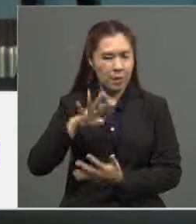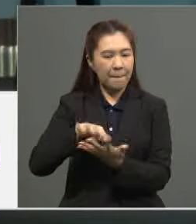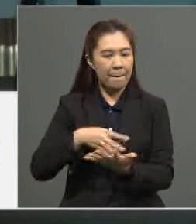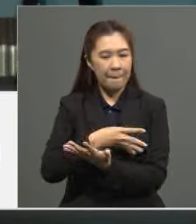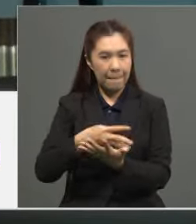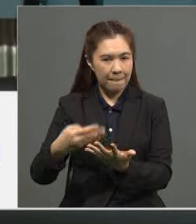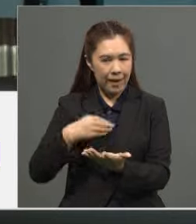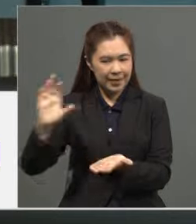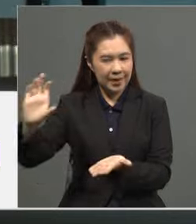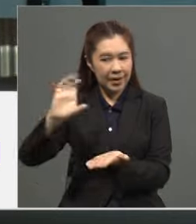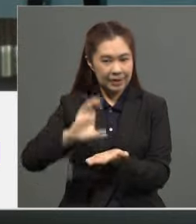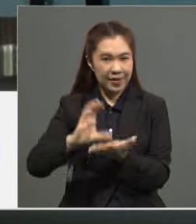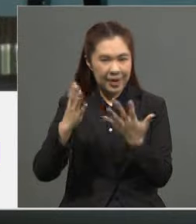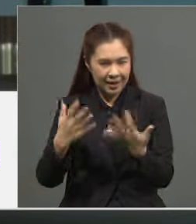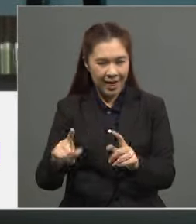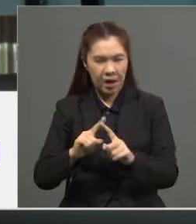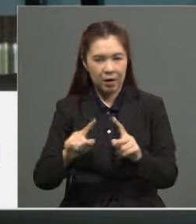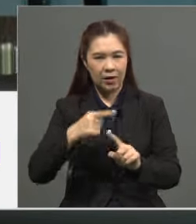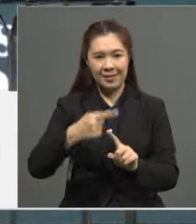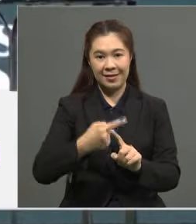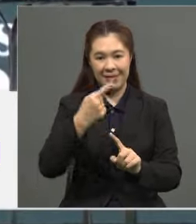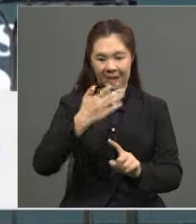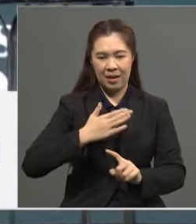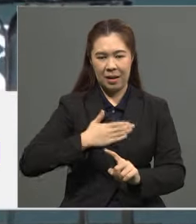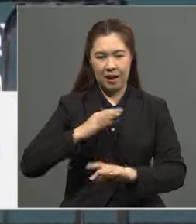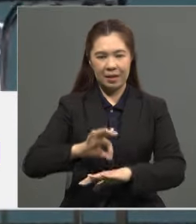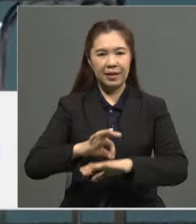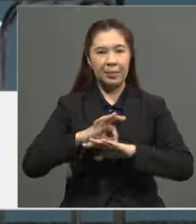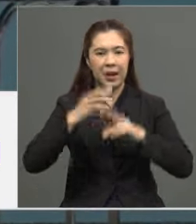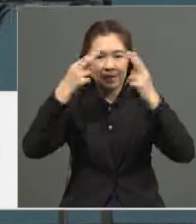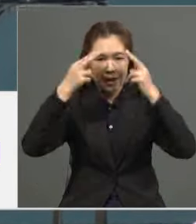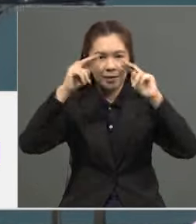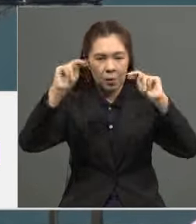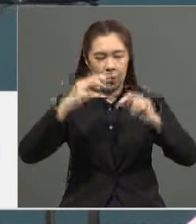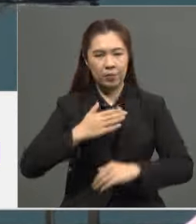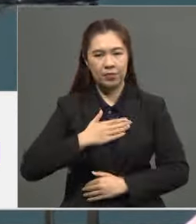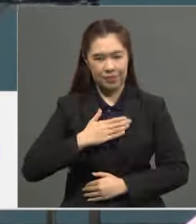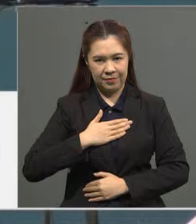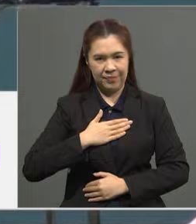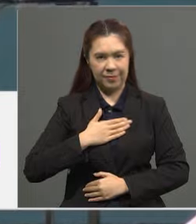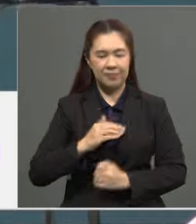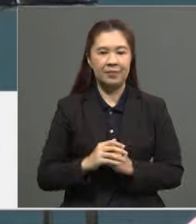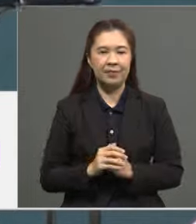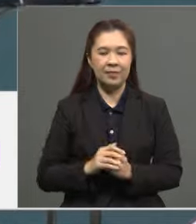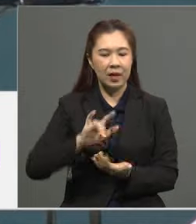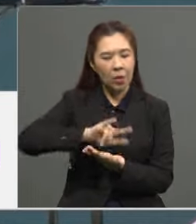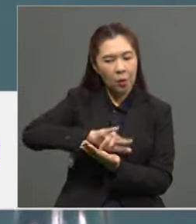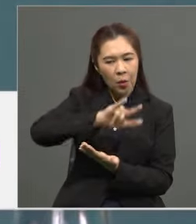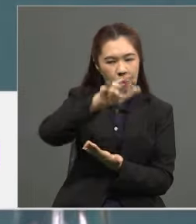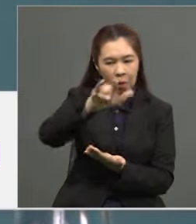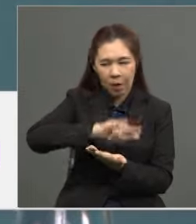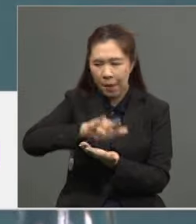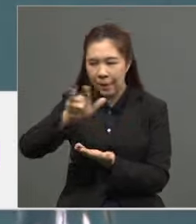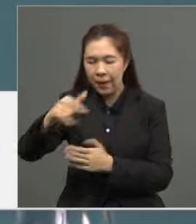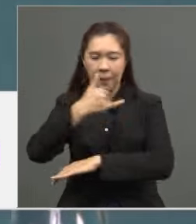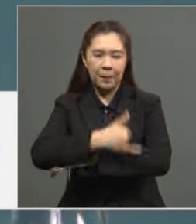ศไทยเอาไว้แล้วและในช่วงเดือนแรกที่เข้ามารับตำแหน่งนายกรัฐมนตรีก็เดินทางออกไปบอกผู้นำในต่างประเทศหลายประเทศ